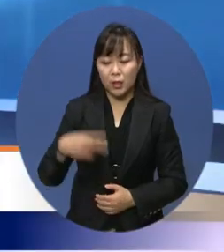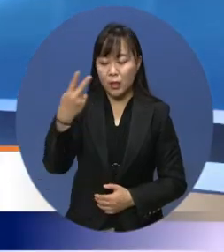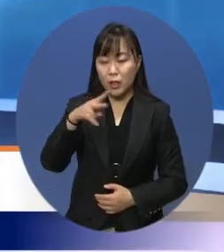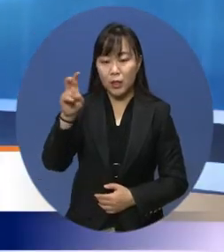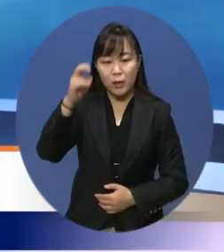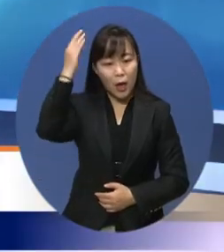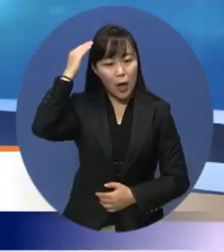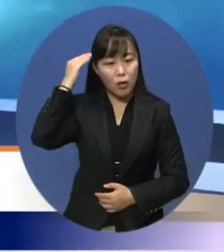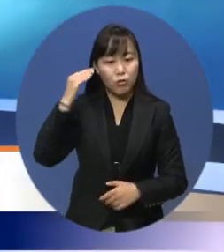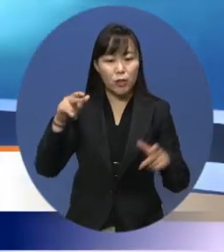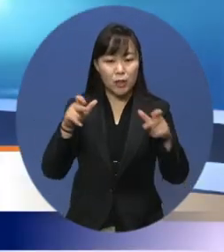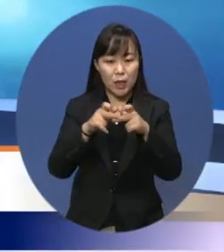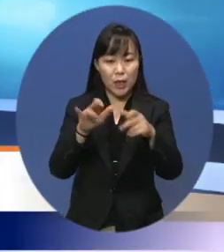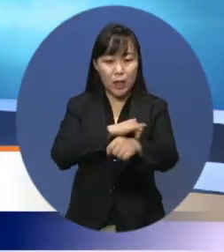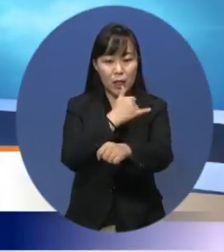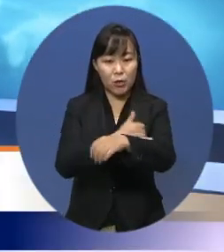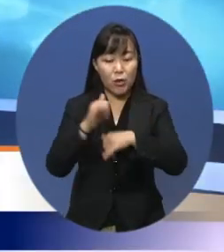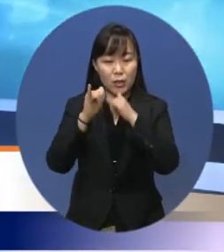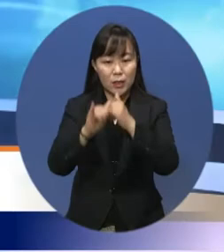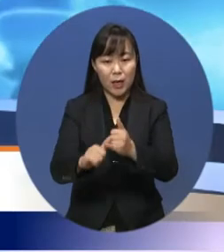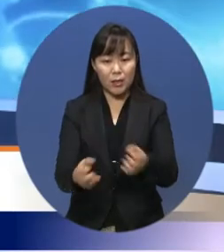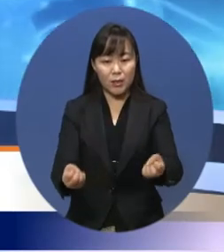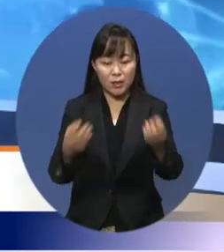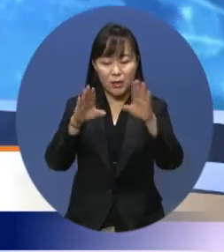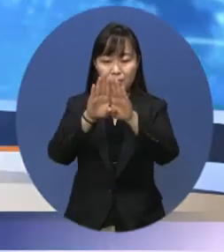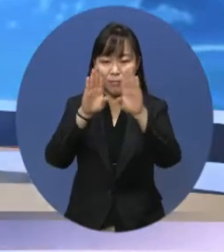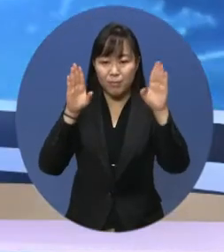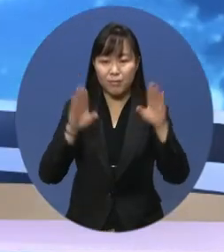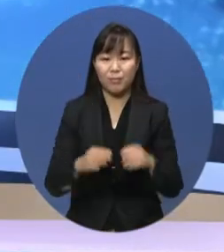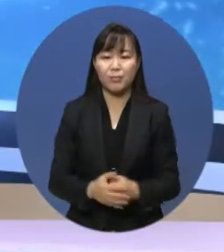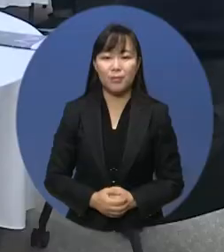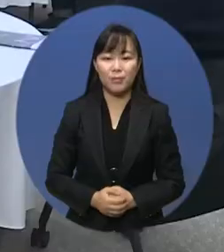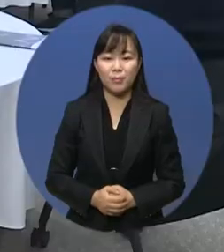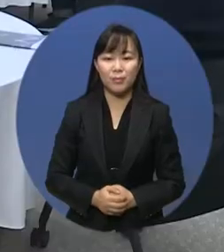2020 한국장애인 인권상 시상식이 열렸습니다.